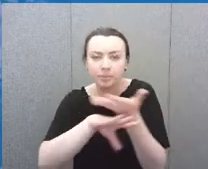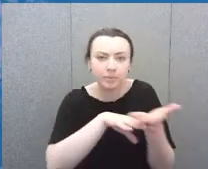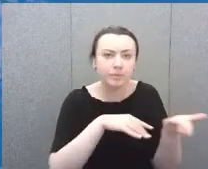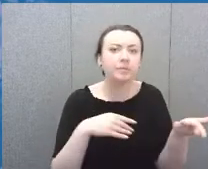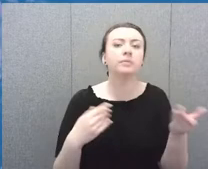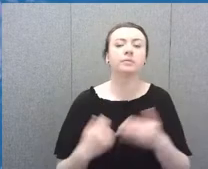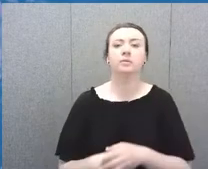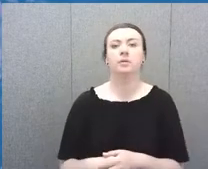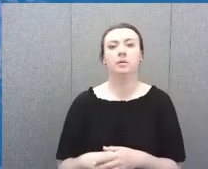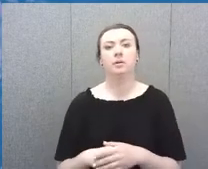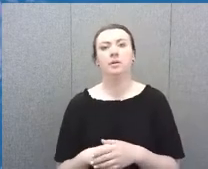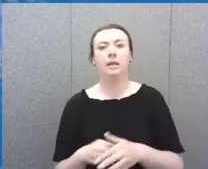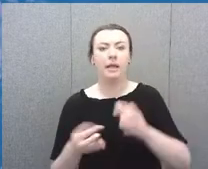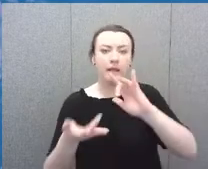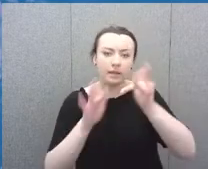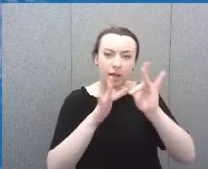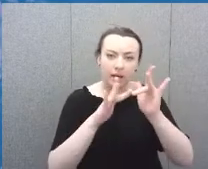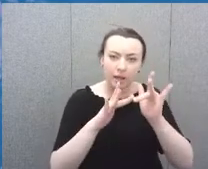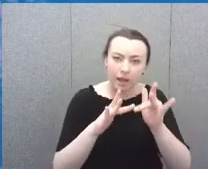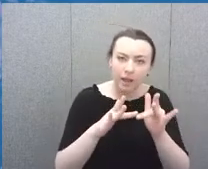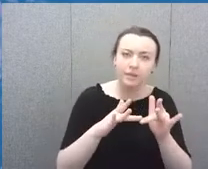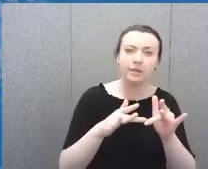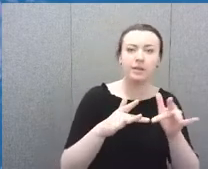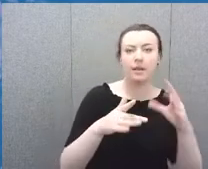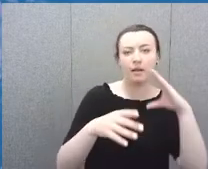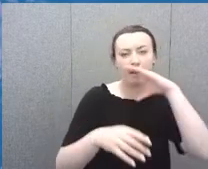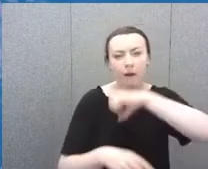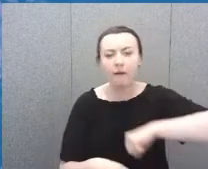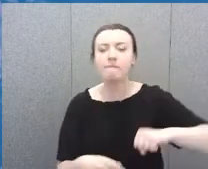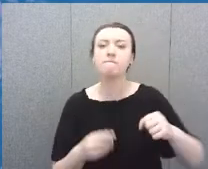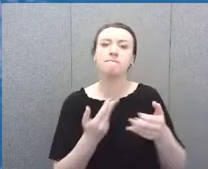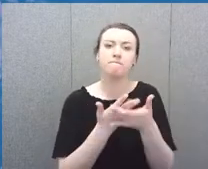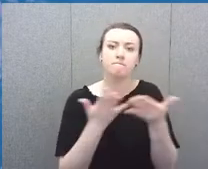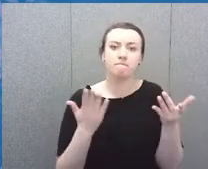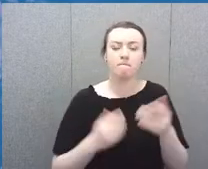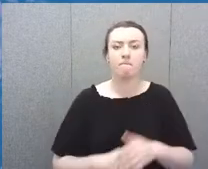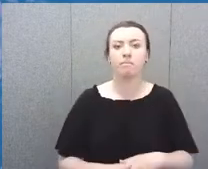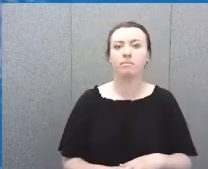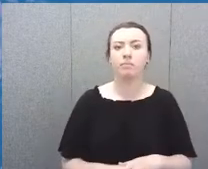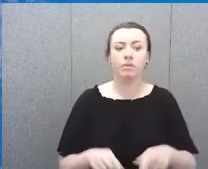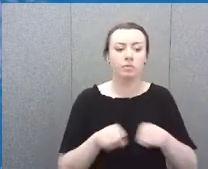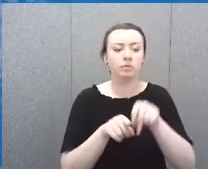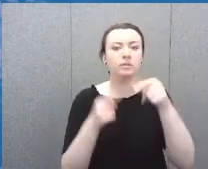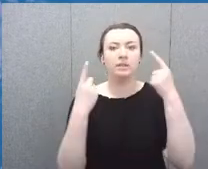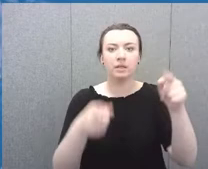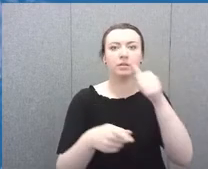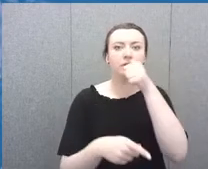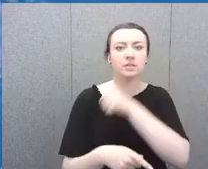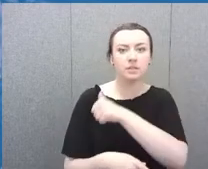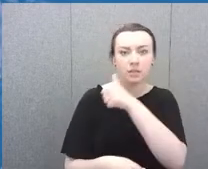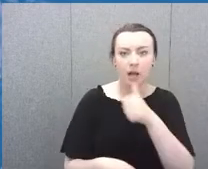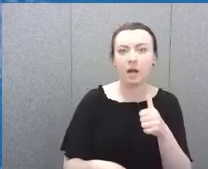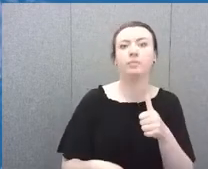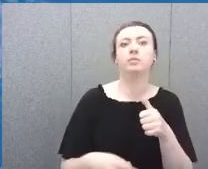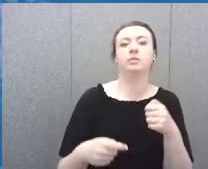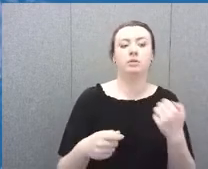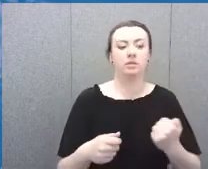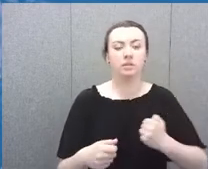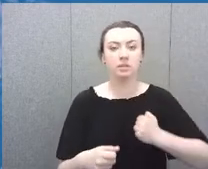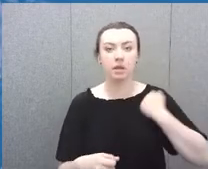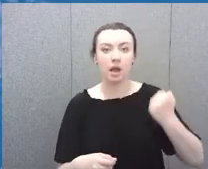кибернетических преступлений до каких-то военизированных вмешательств. Сегодня мы знаем, я